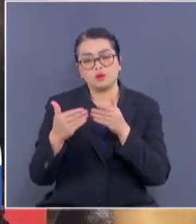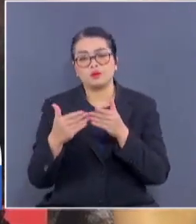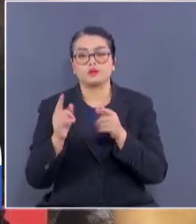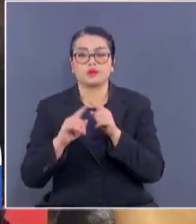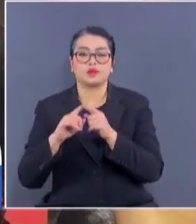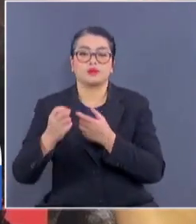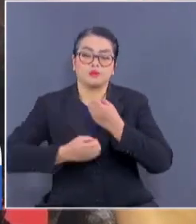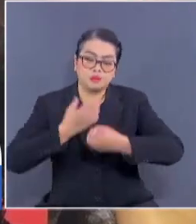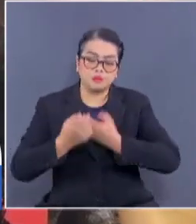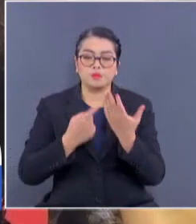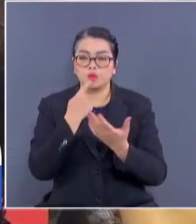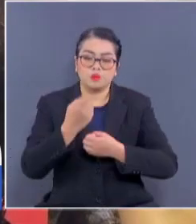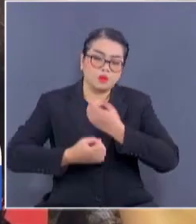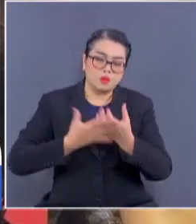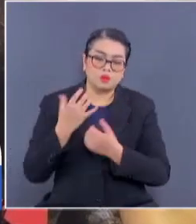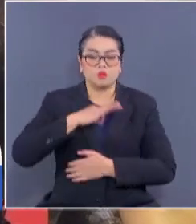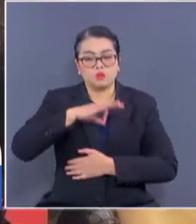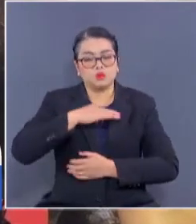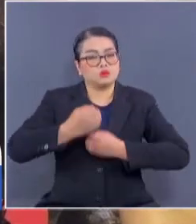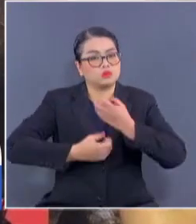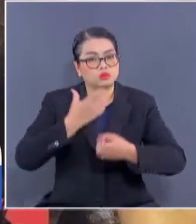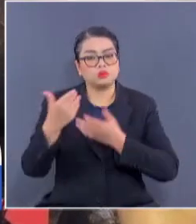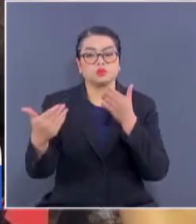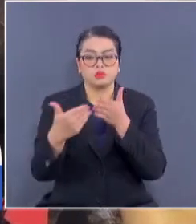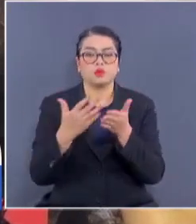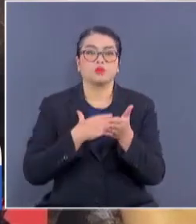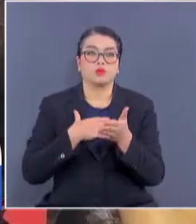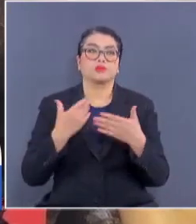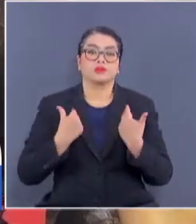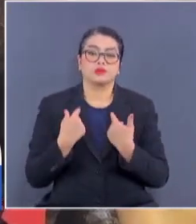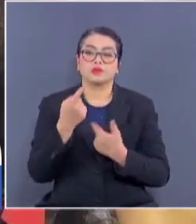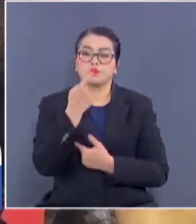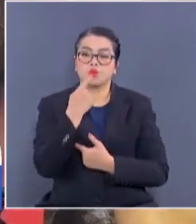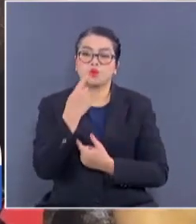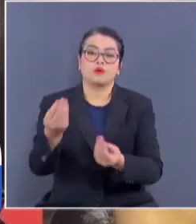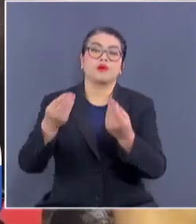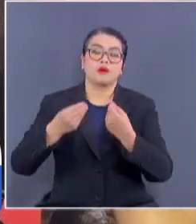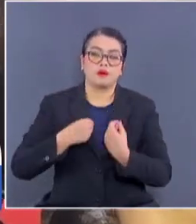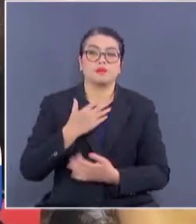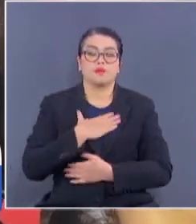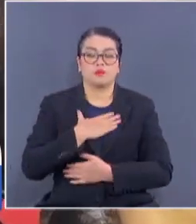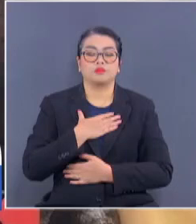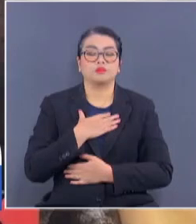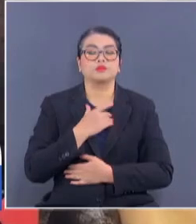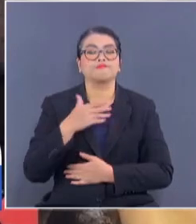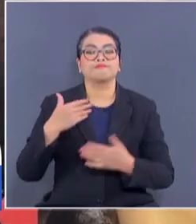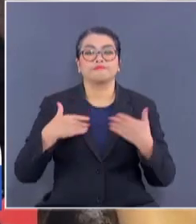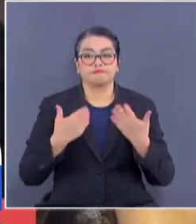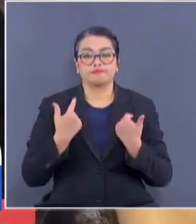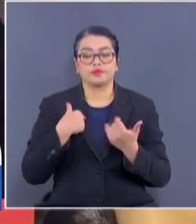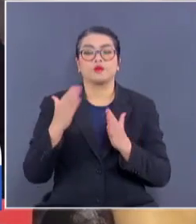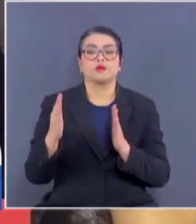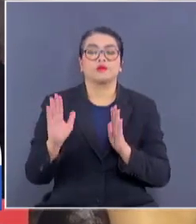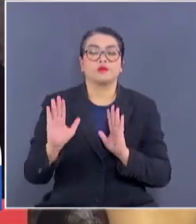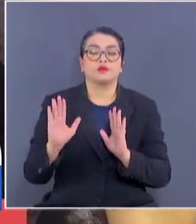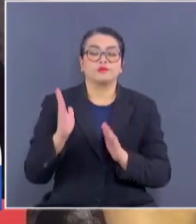ขาก็ได้พูดในสิ่งที่เขาอยากจะพูดผมก็ดีใจที่เขาได้พูดครับผมคิดว่าเราสว่